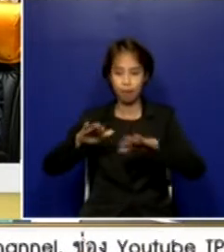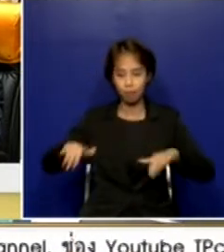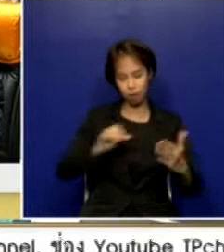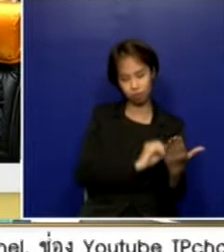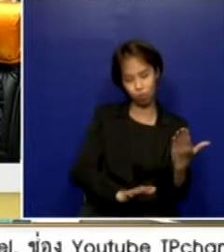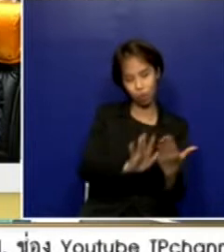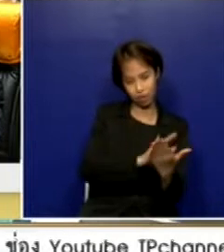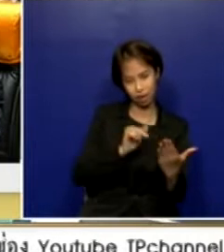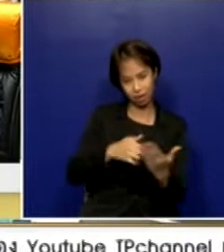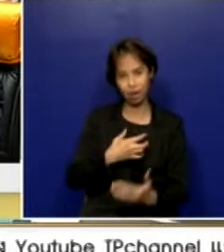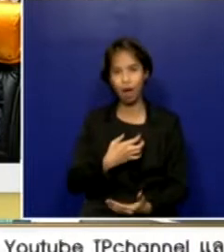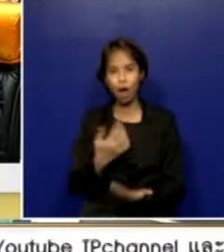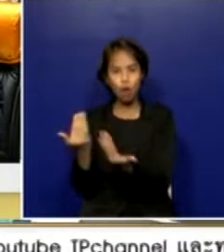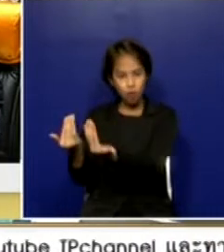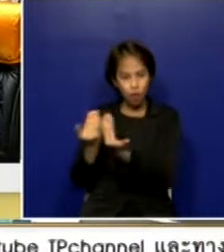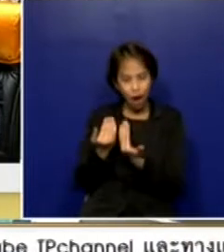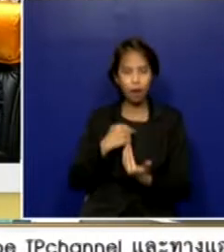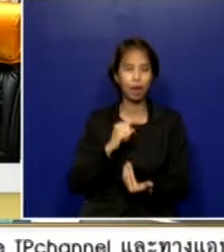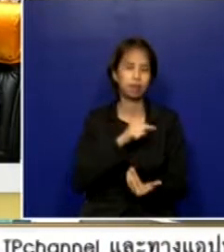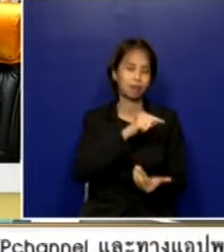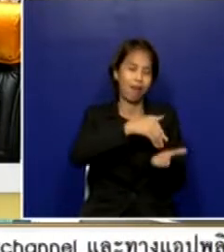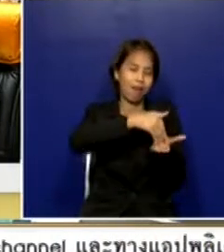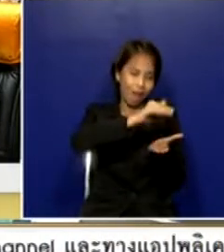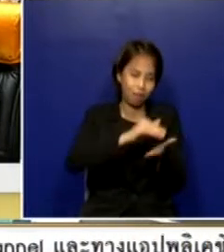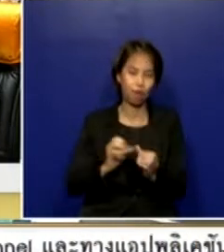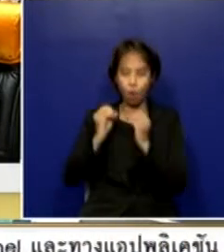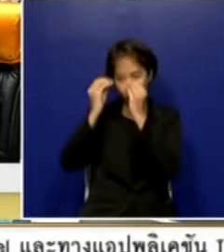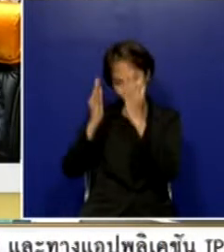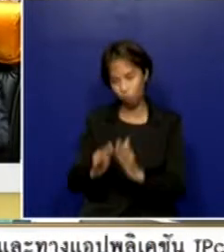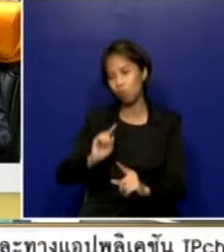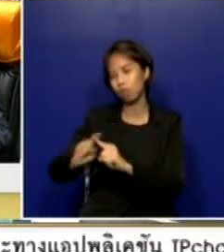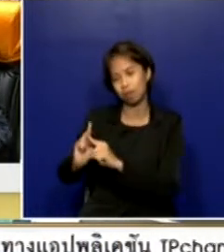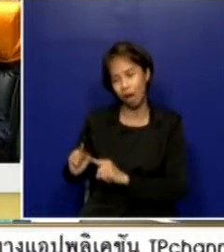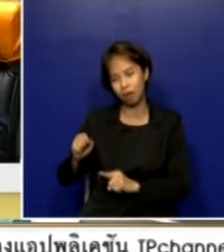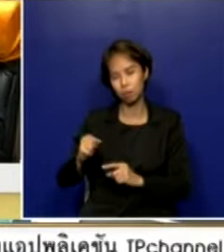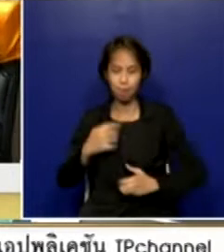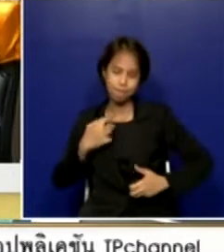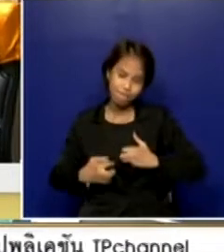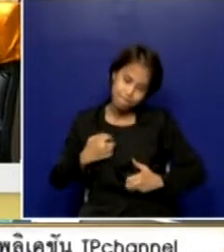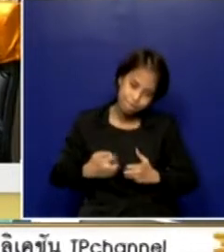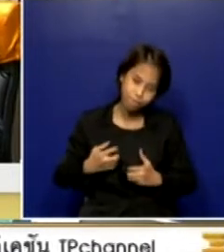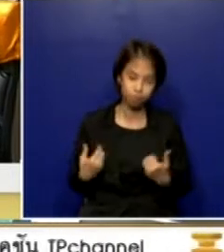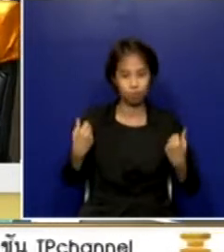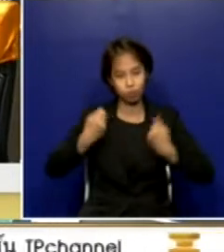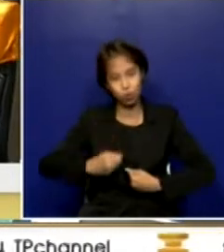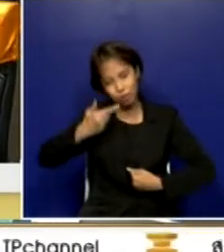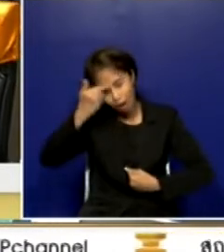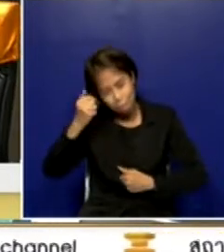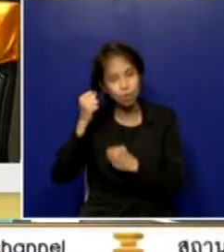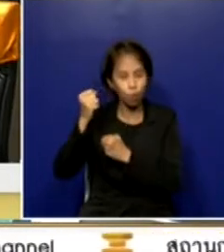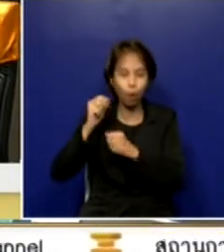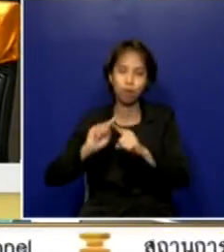นี้แต่ทำไมเพิ่มได้เป็นแค่ 20เป็น 21บาทเท่านั้นและก็ที่ปลายประเด็นว่ามีการแต่งตั้งคนใกล้ชิดให้ไปในเลขาธิการ